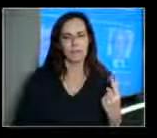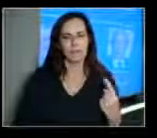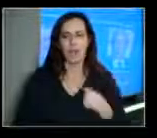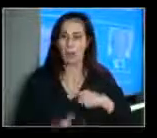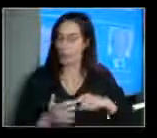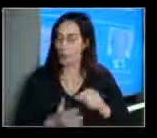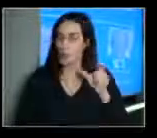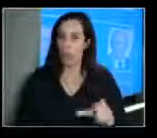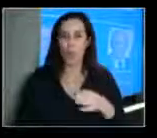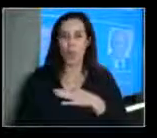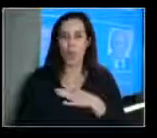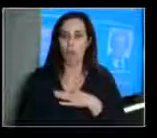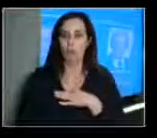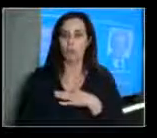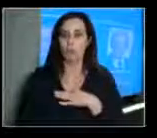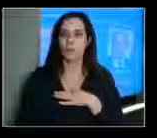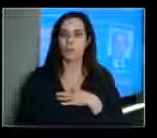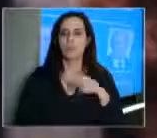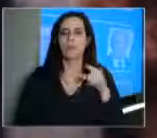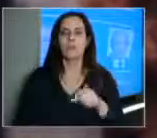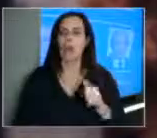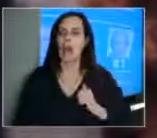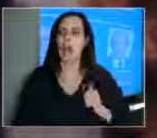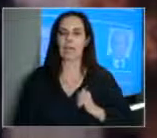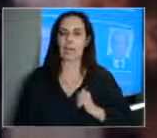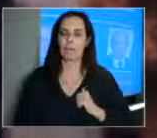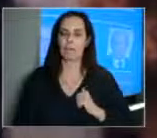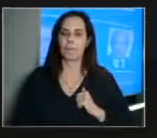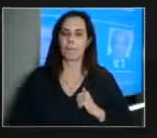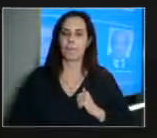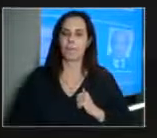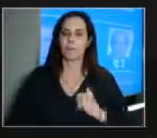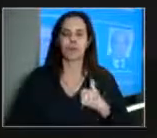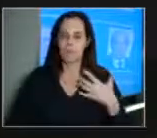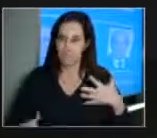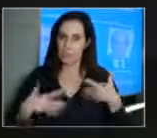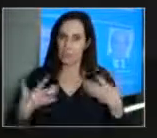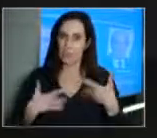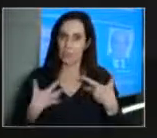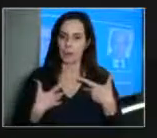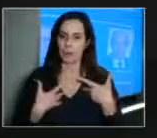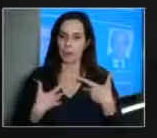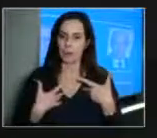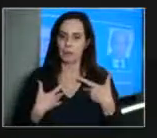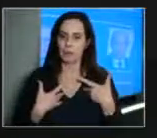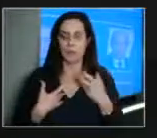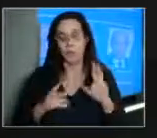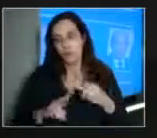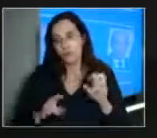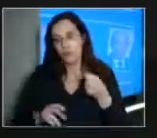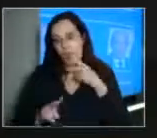מדגיש, המחויבות שלנו היא לחיילים, ואני שמח, אפשר להגיד